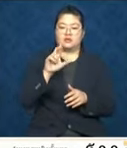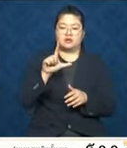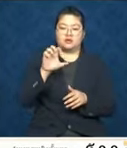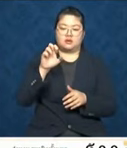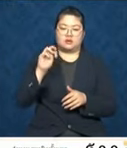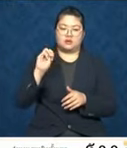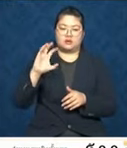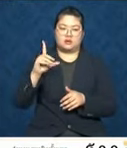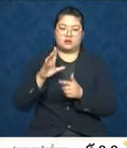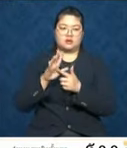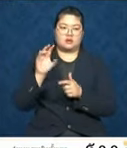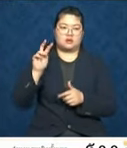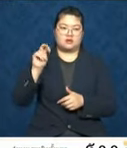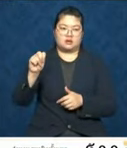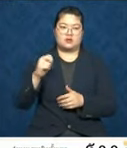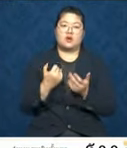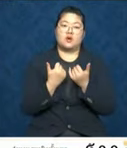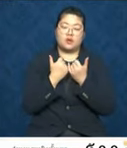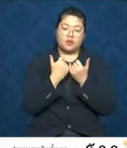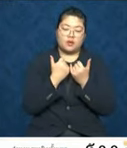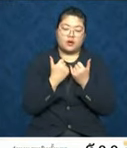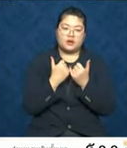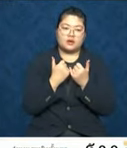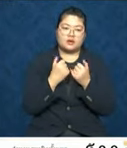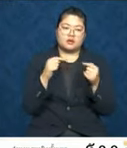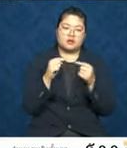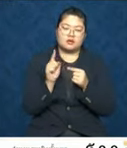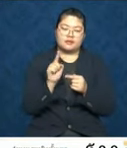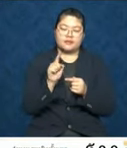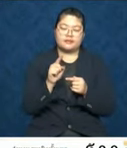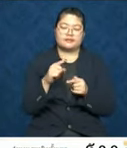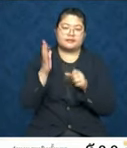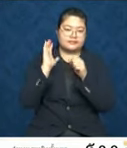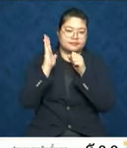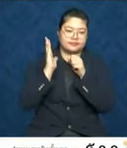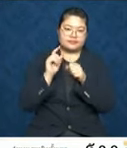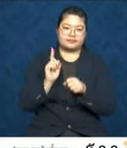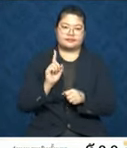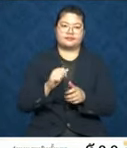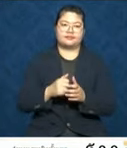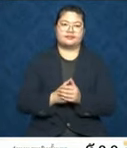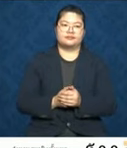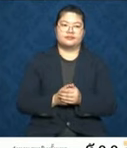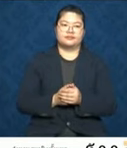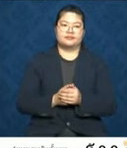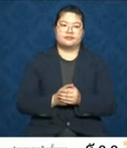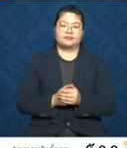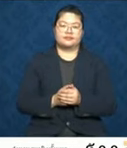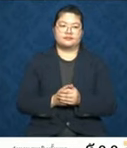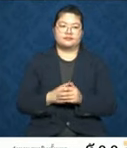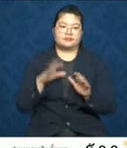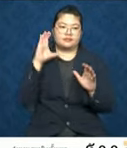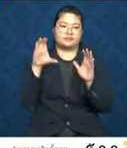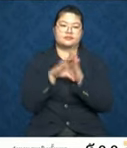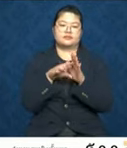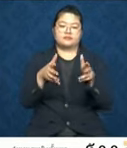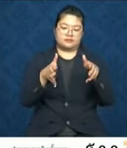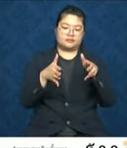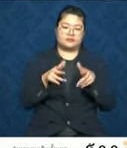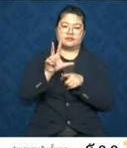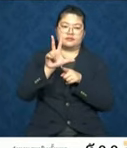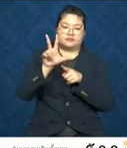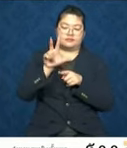พูดเกี่ยวกับเรื่องความปลอดภัยของทัดสอดสไลด์ถัดไปได้ไหมครับ เนี่ยครับจุดนี้ครับตรงนี้คือจุดสาย3นะครับตรงหน้าหมู่บ้าน